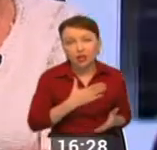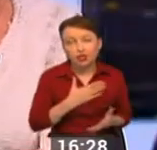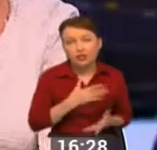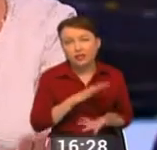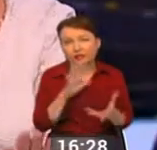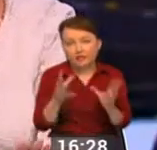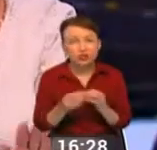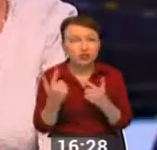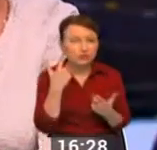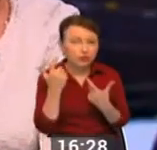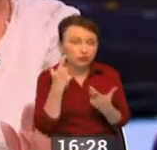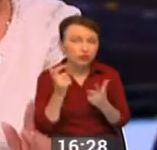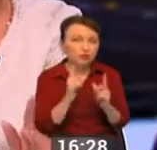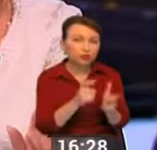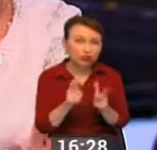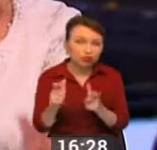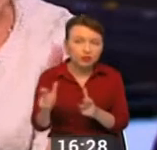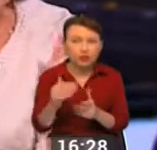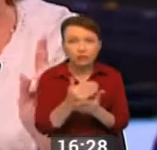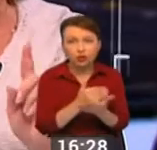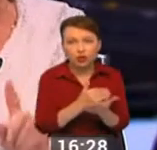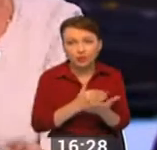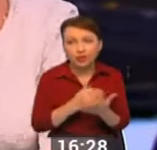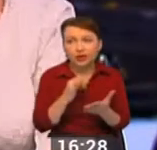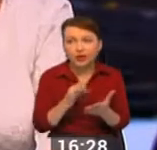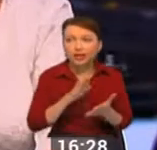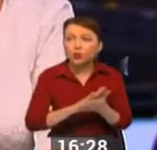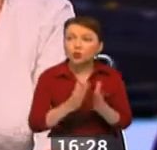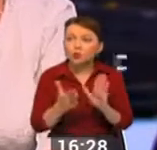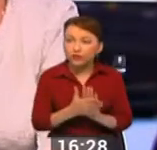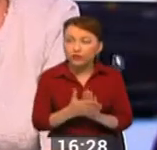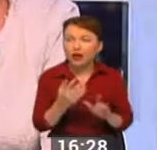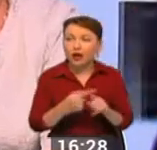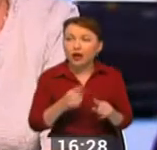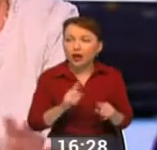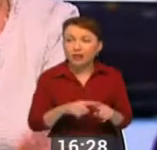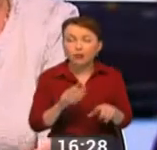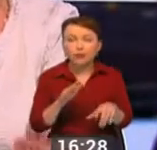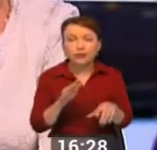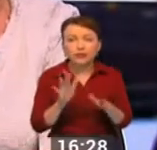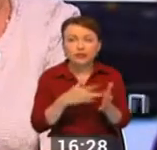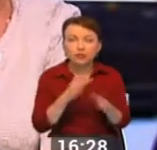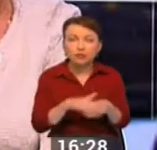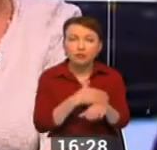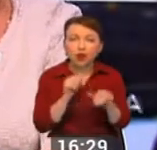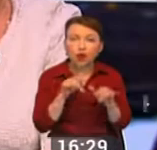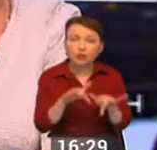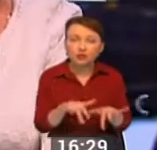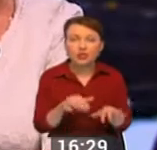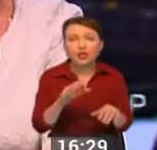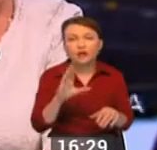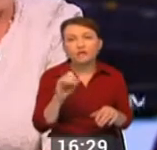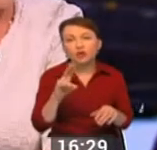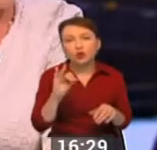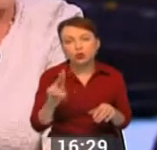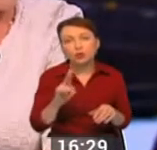все приглашения и программы, и условия. Это благодійний, страница «Благодійний проект «Віночок мира